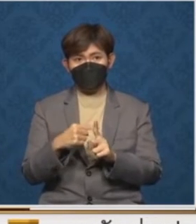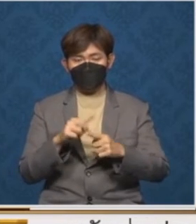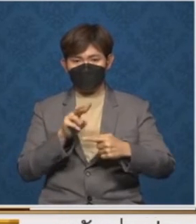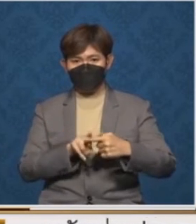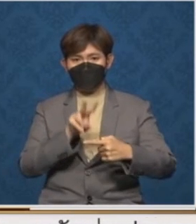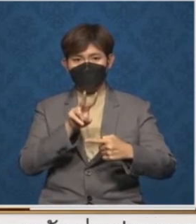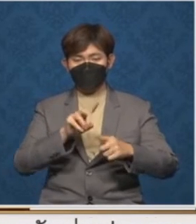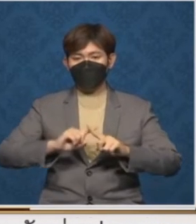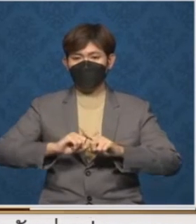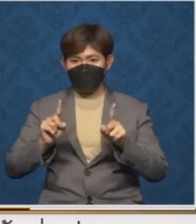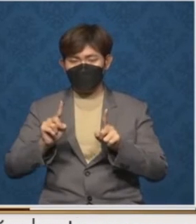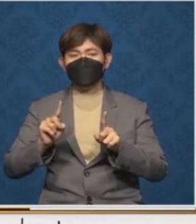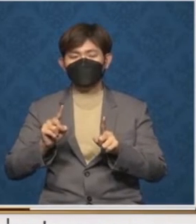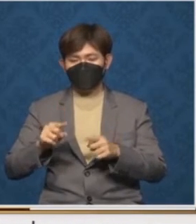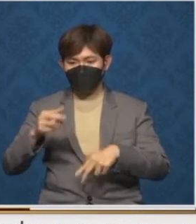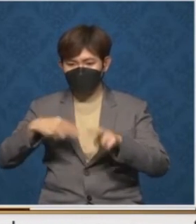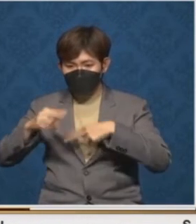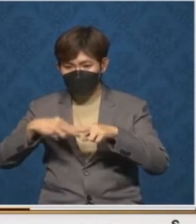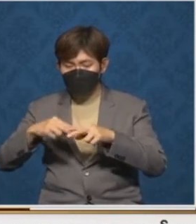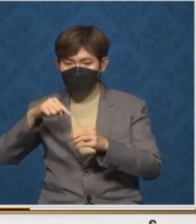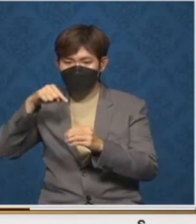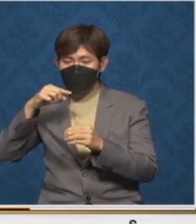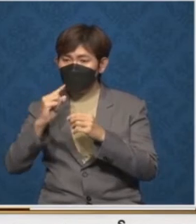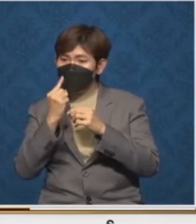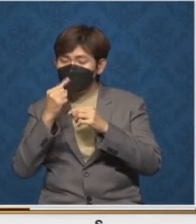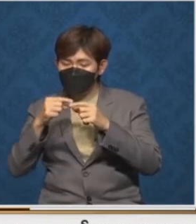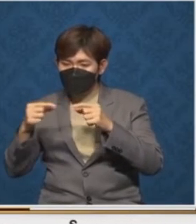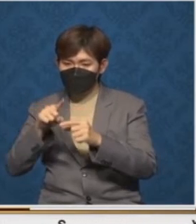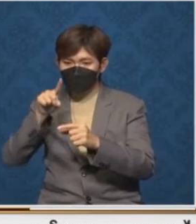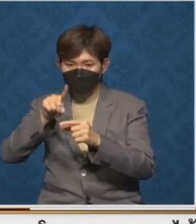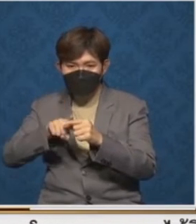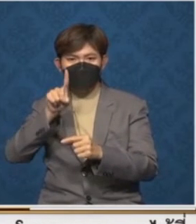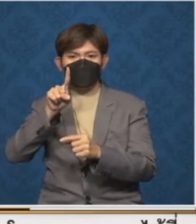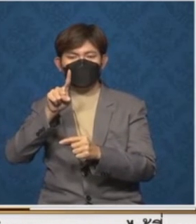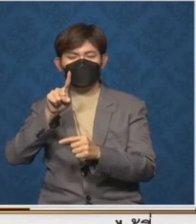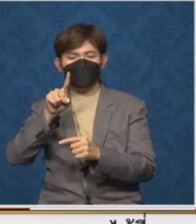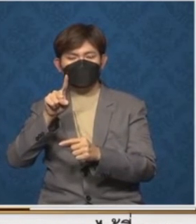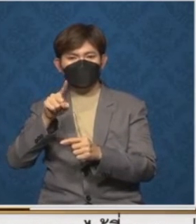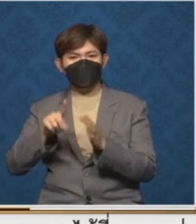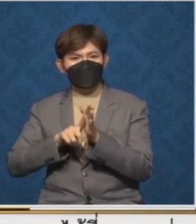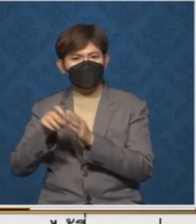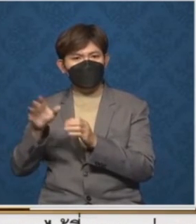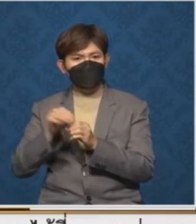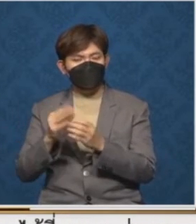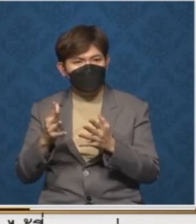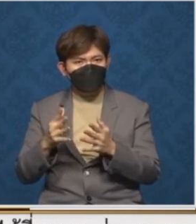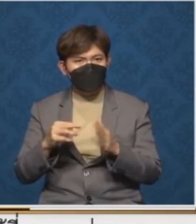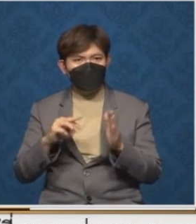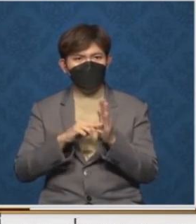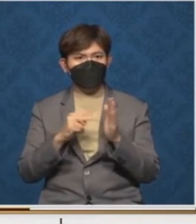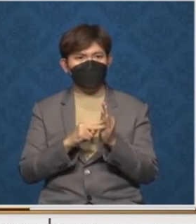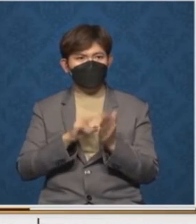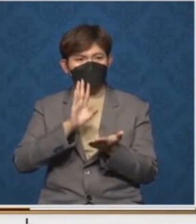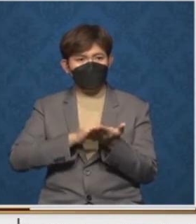ะ เออนะคนเราเี่บางทีผิดมาก็ตงเยอะวันนี้ได้เห็นภาพอะไรดี ๆ แล้